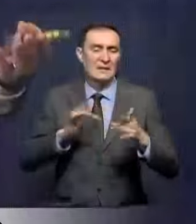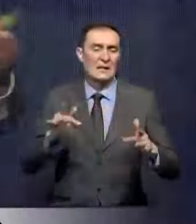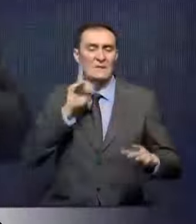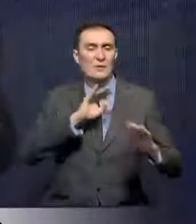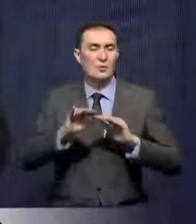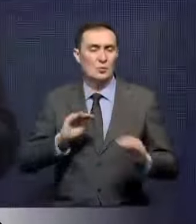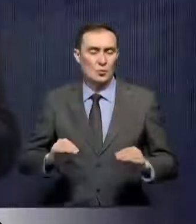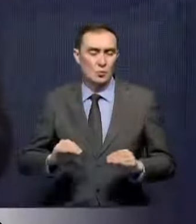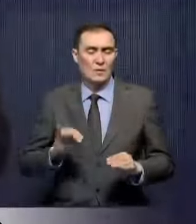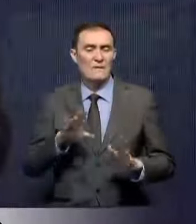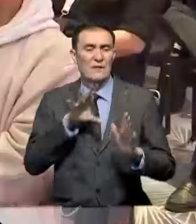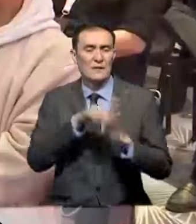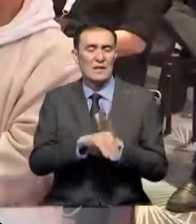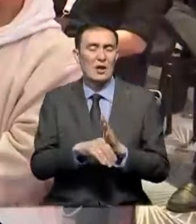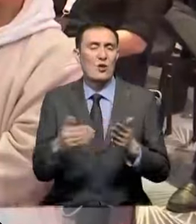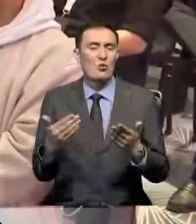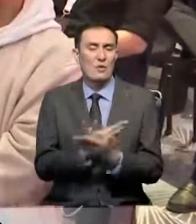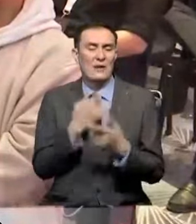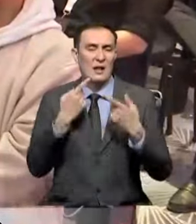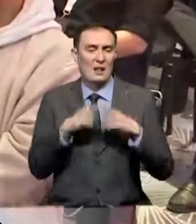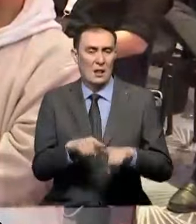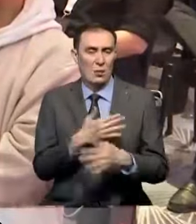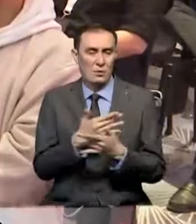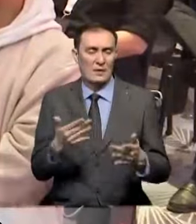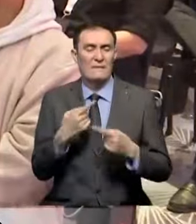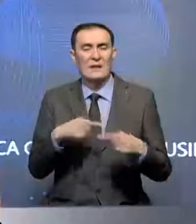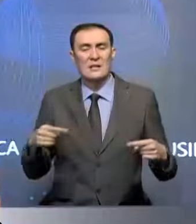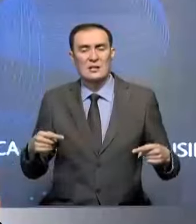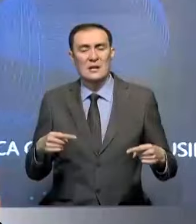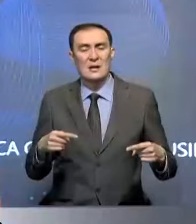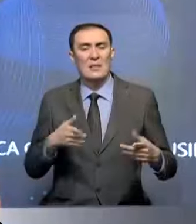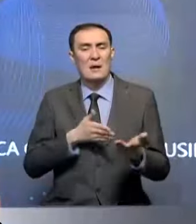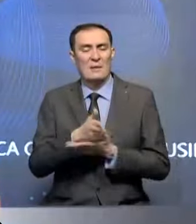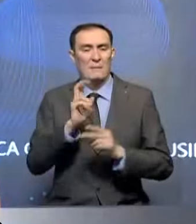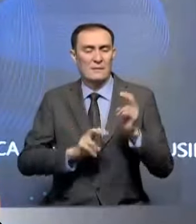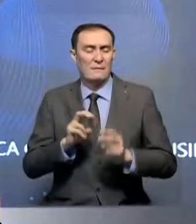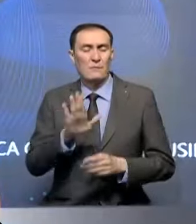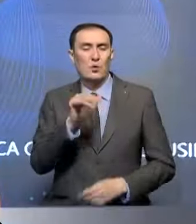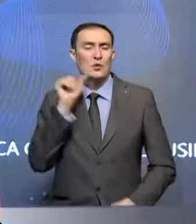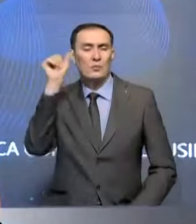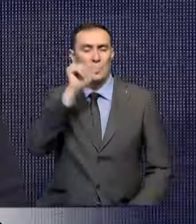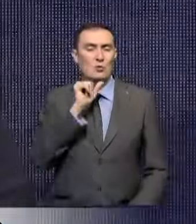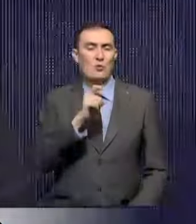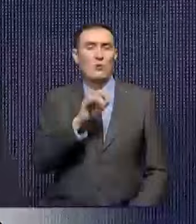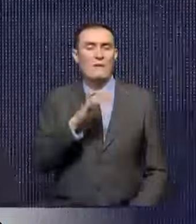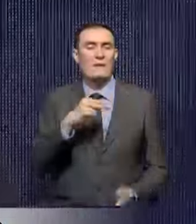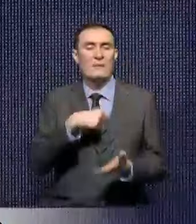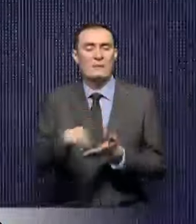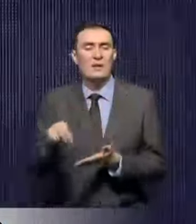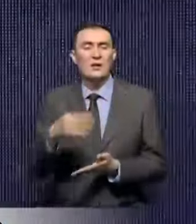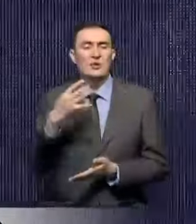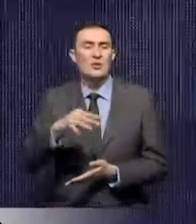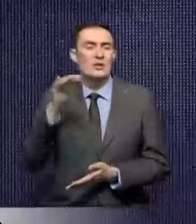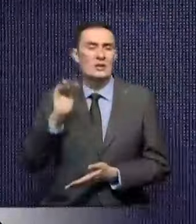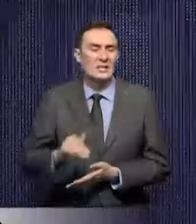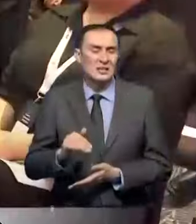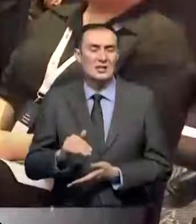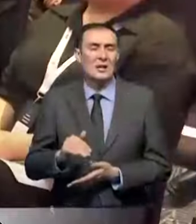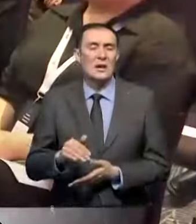инфраструктуру и внедрять передовые технологии в различных отраслях только в прошлом году Huawei приобрела